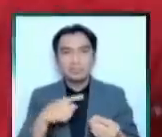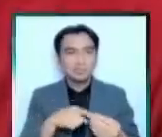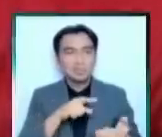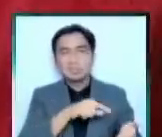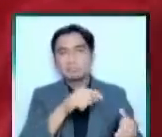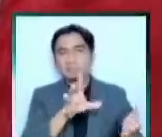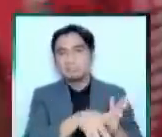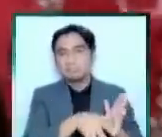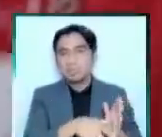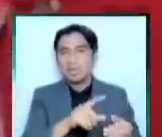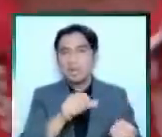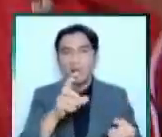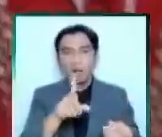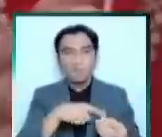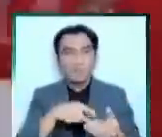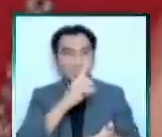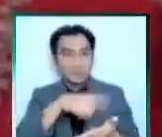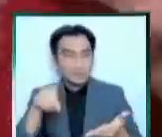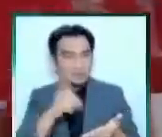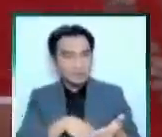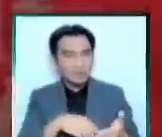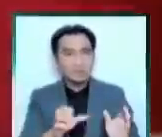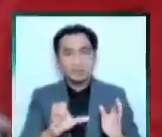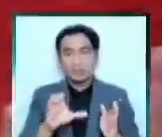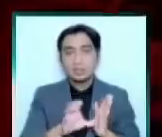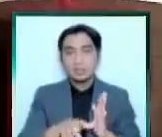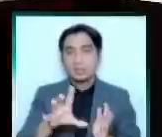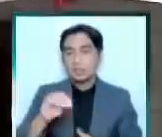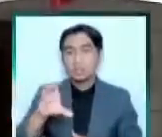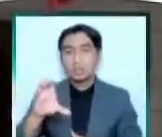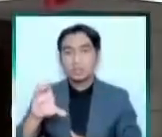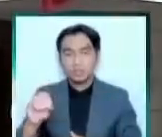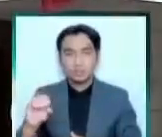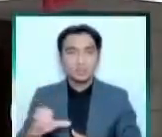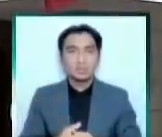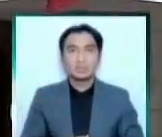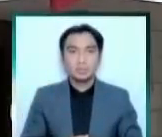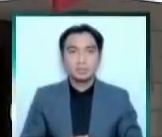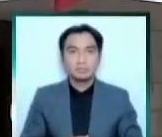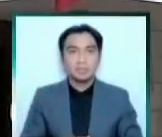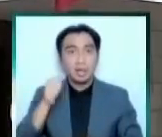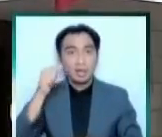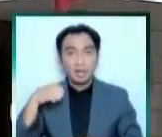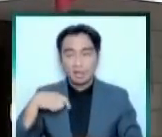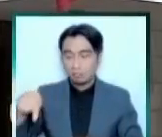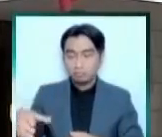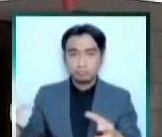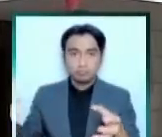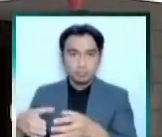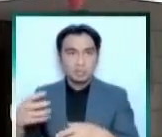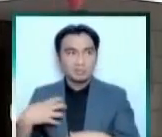kabilang ang pagpapakansela ng kanyang Certificate of Candidacy o COC. Kahapon, nagsumite ng ebidensya ang mga